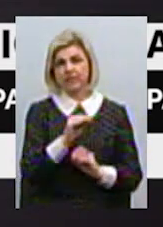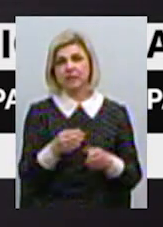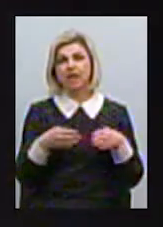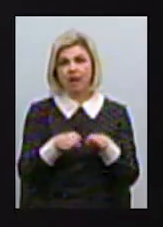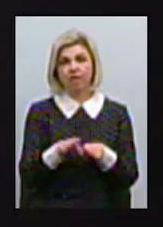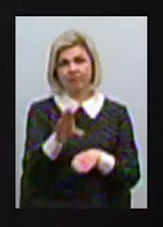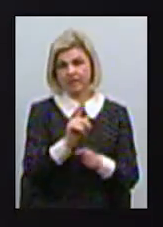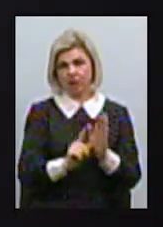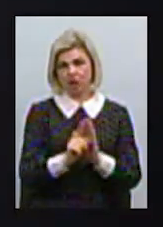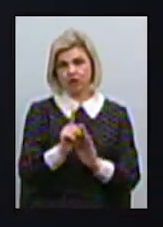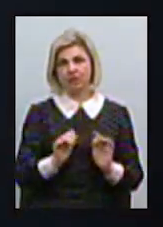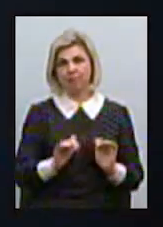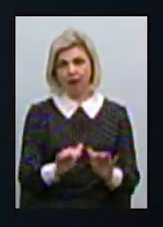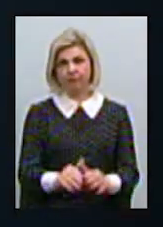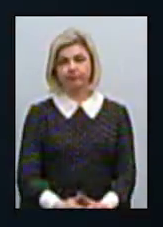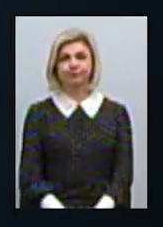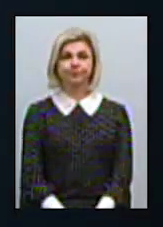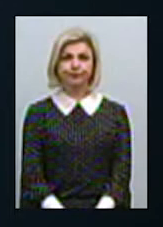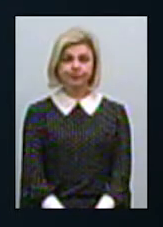справи.